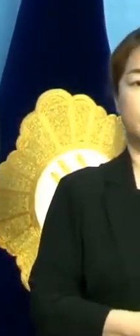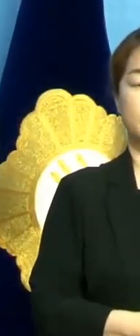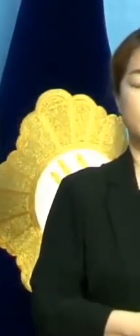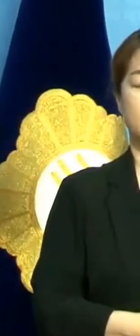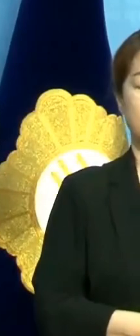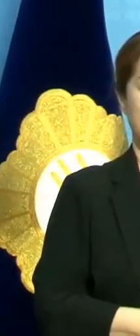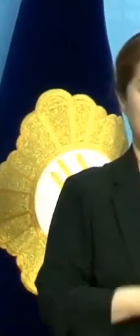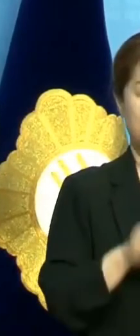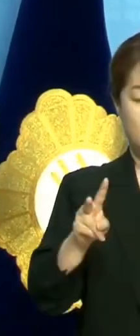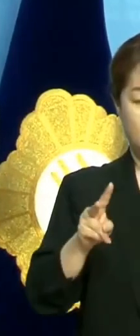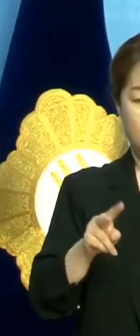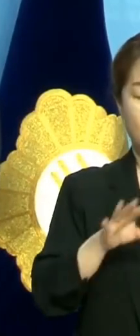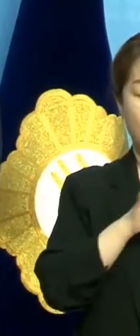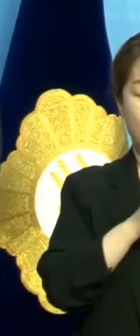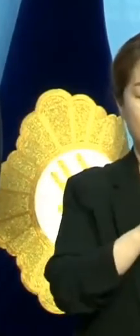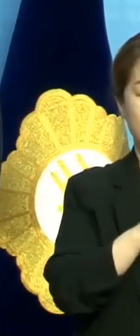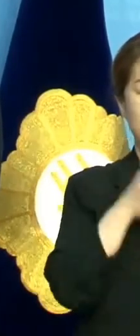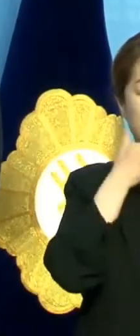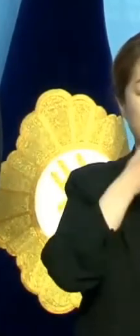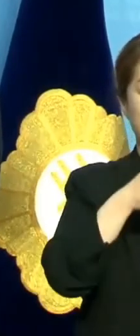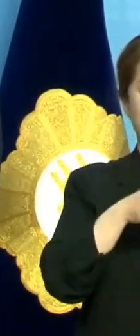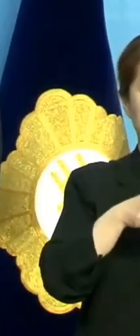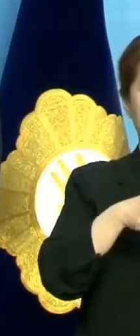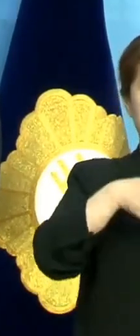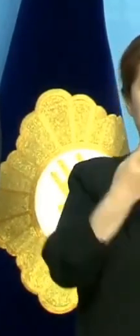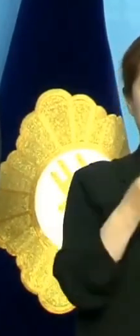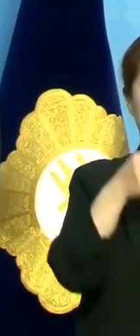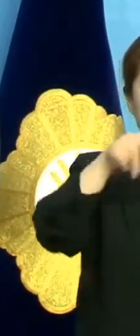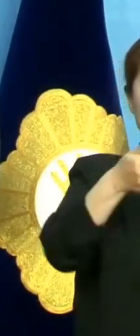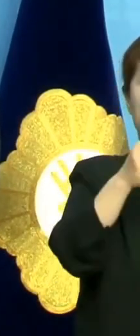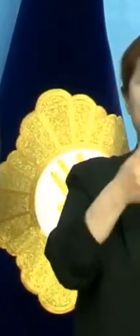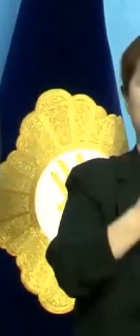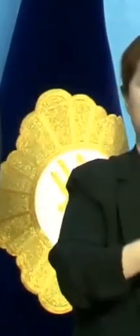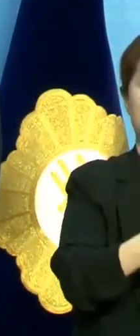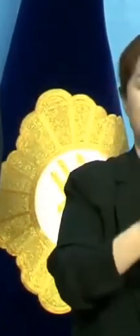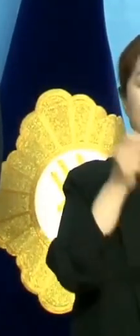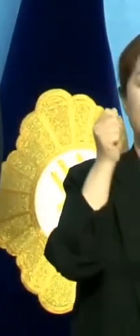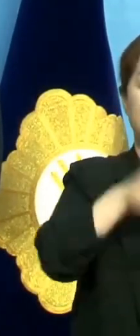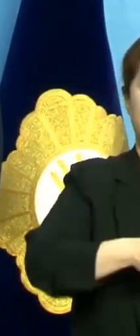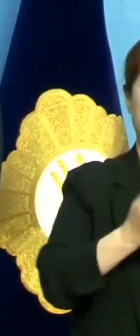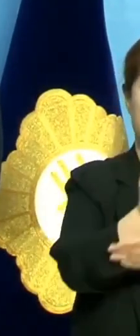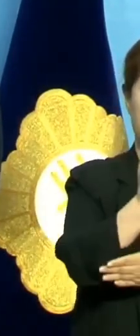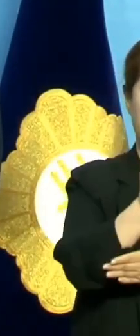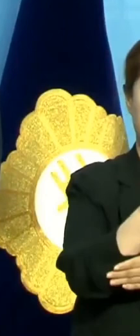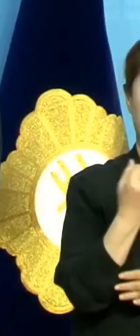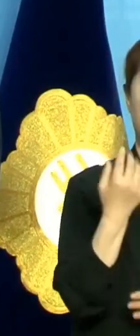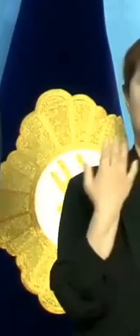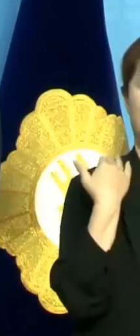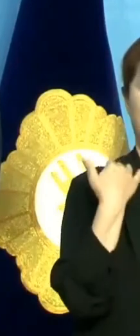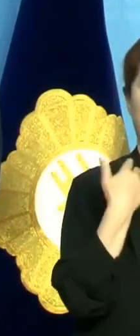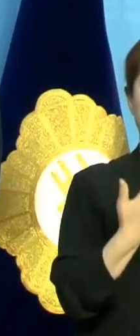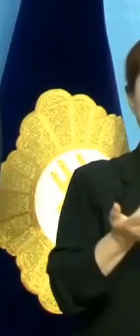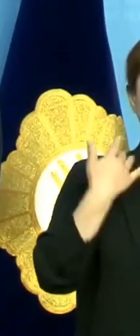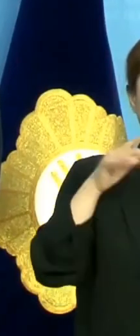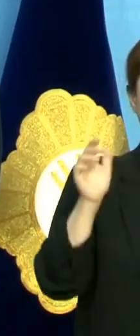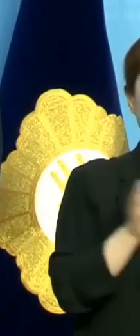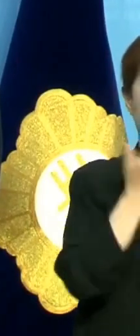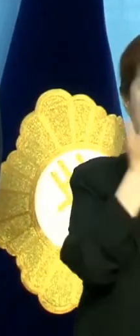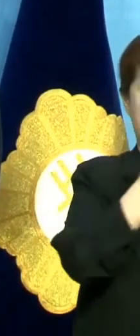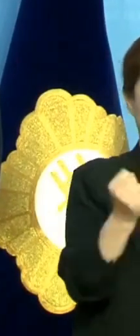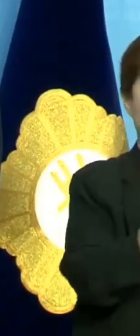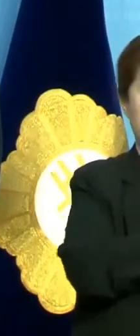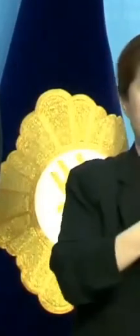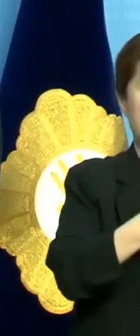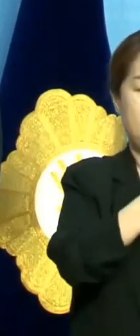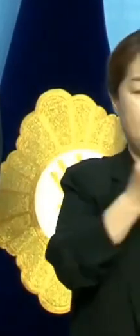여야 합의로 고 최숙현법이 통과된 지 얼마 되지 않았습니다. 그동안 폭력, 성폭력 등